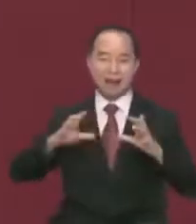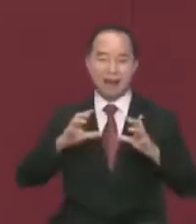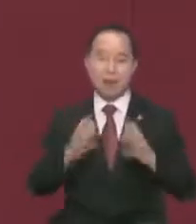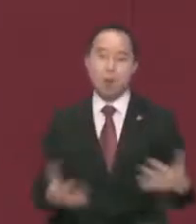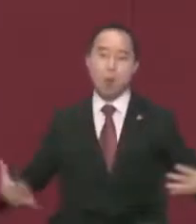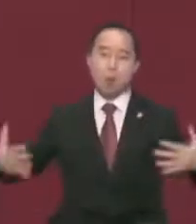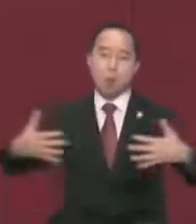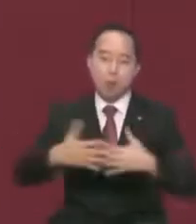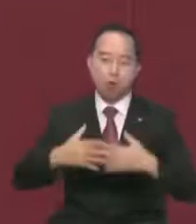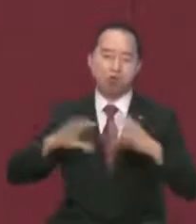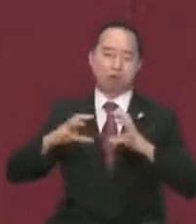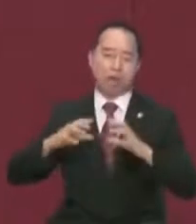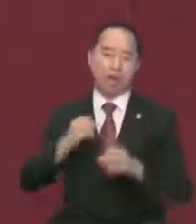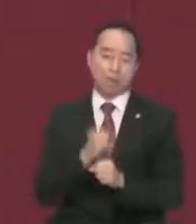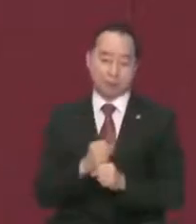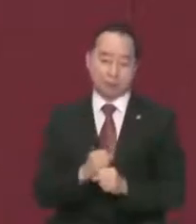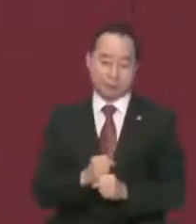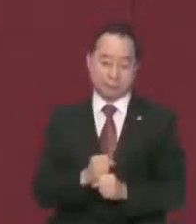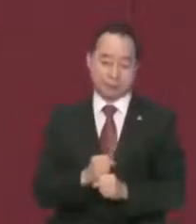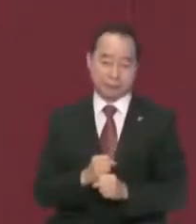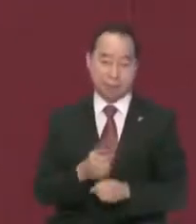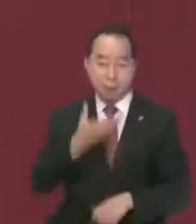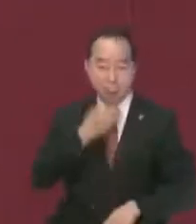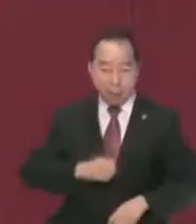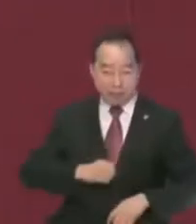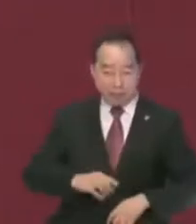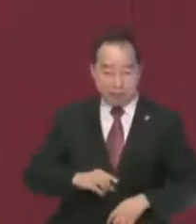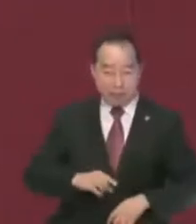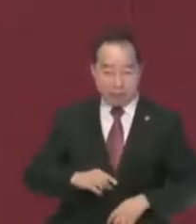포용국가로 하도록 복지를 더욱 채우겠습니다.